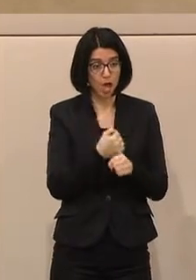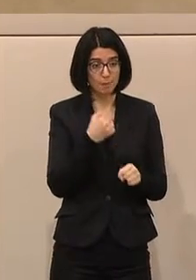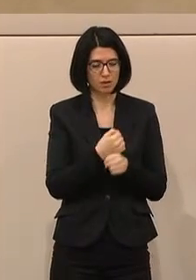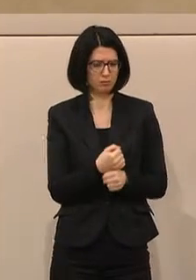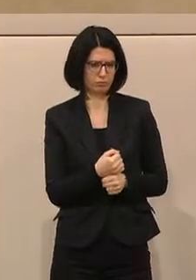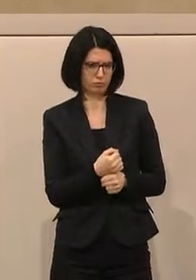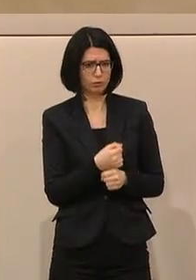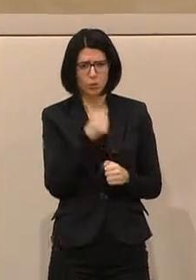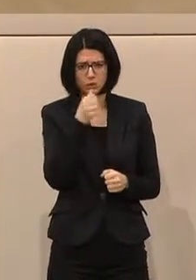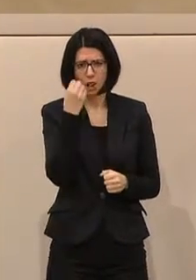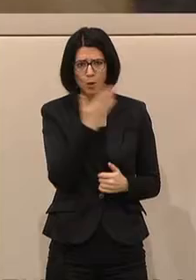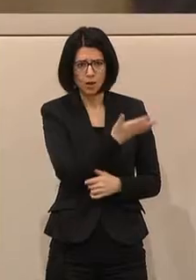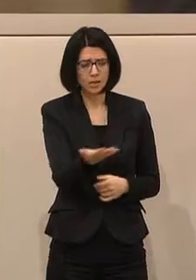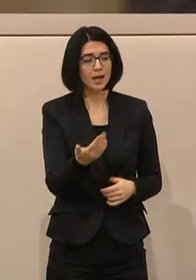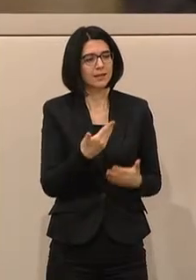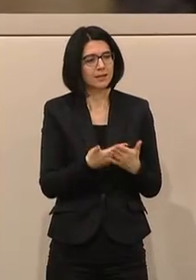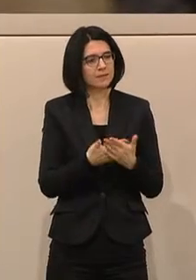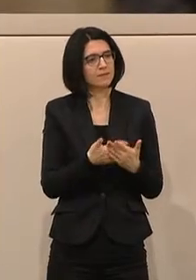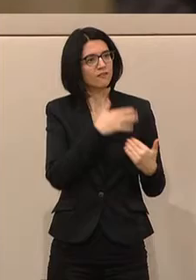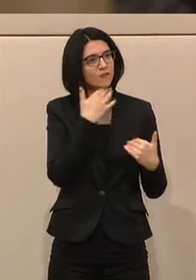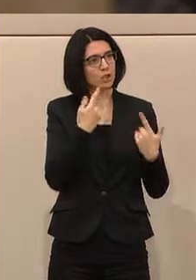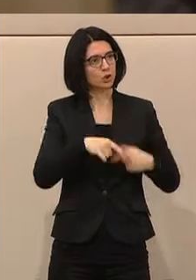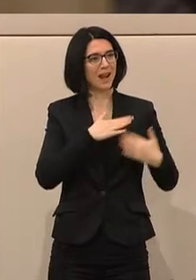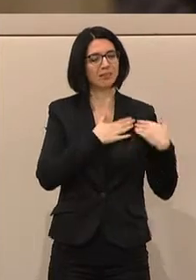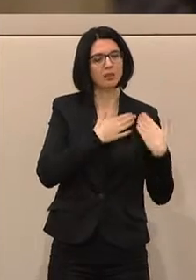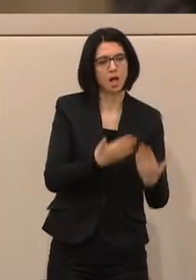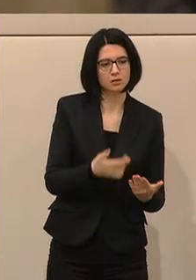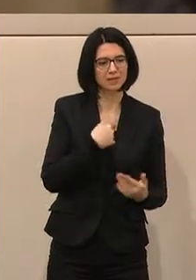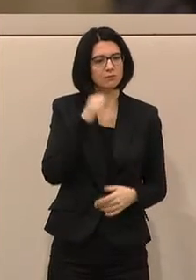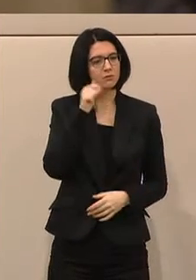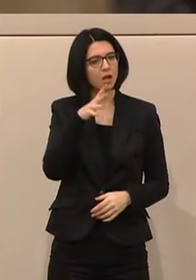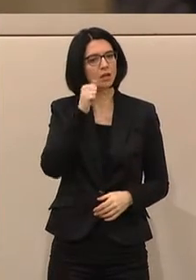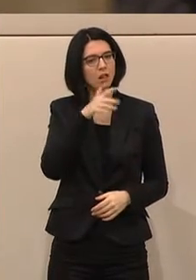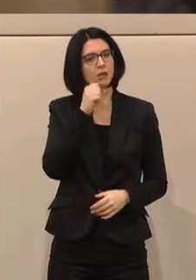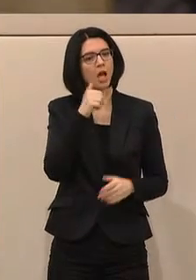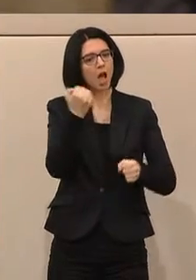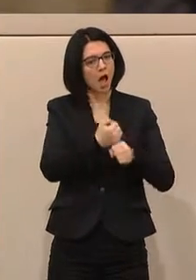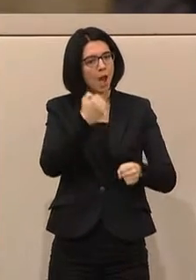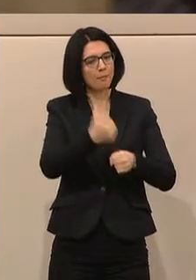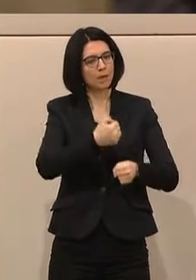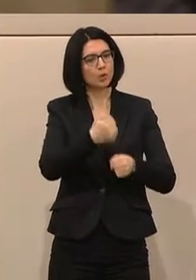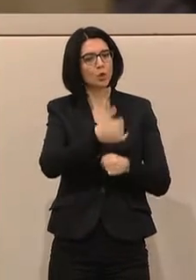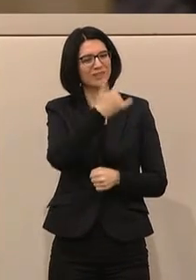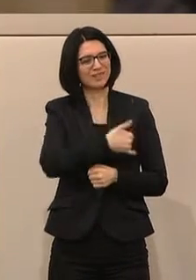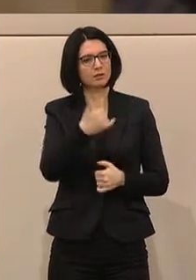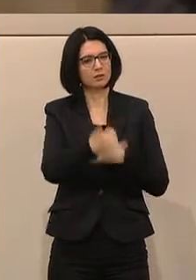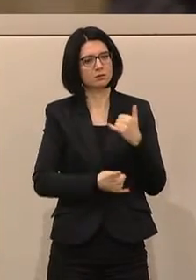geht es auch darum, all jene zumindest zu entlasten, die Tag ein, Tag aus arbeiten und jedes